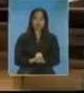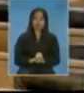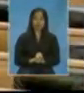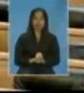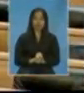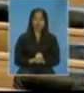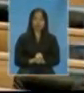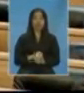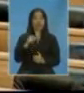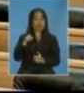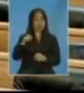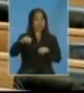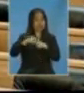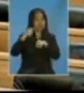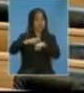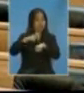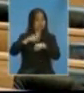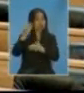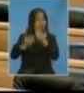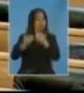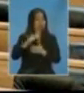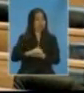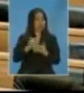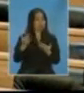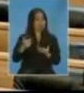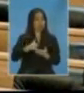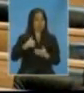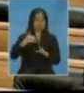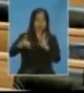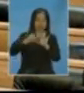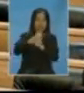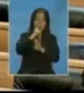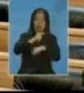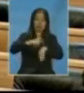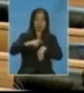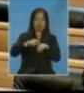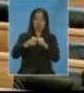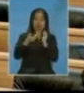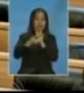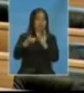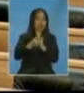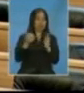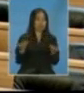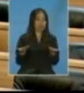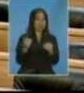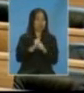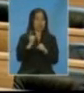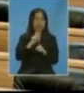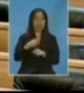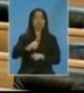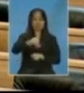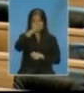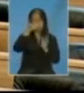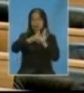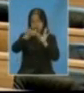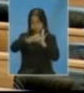อันนี้ถือว่าหักเวลาหรือไม่เพราะผมไปหลังบัลลังก์เขาบอกไม่หักเวลาครับเป็นการพูดชี้แจง ไปเลยครับท่านประธานครับ